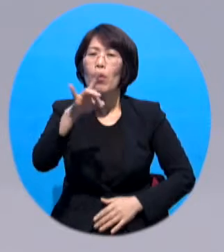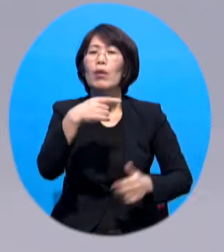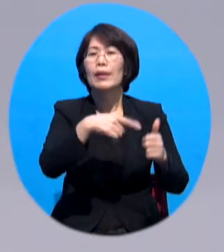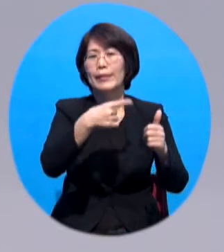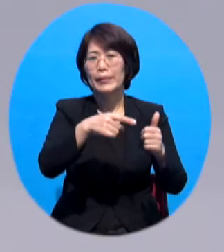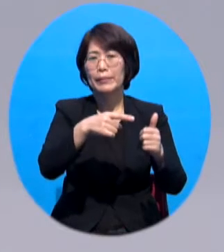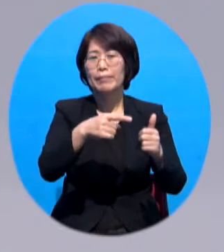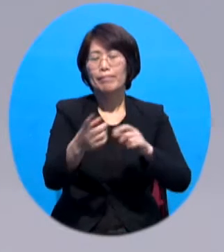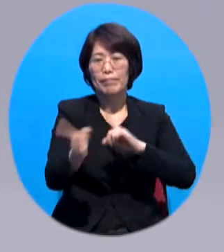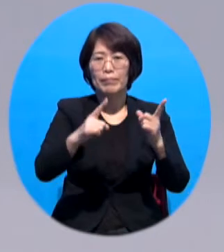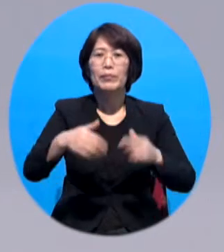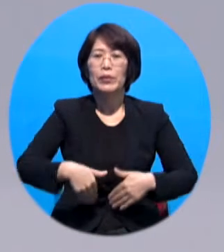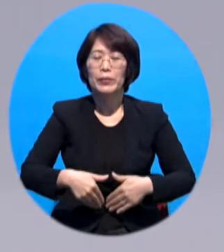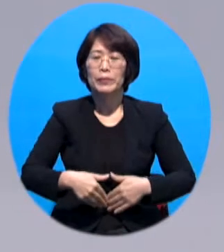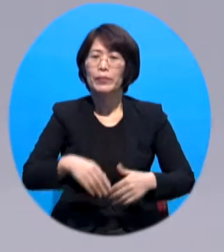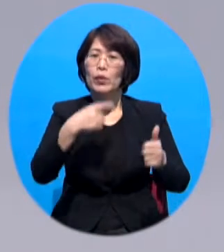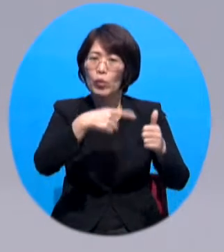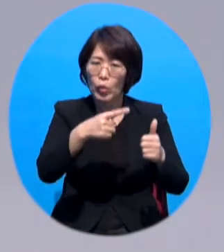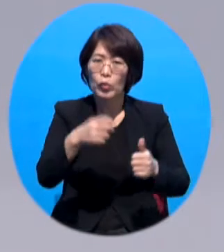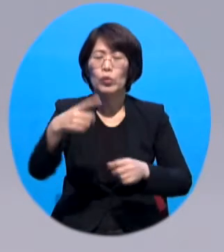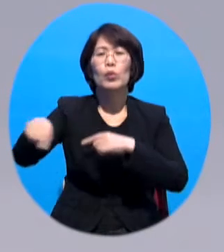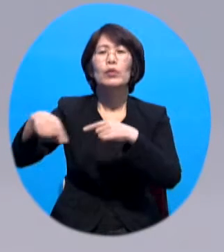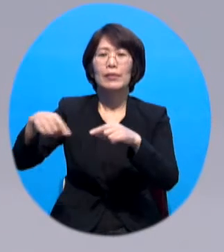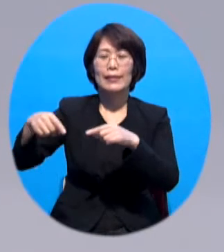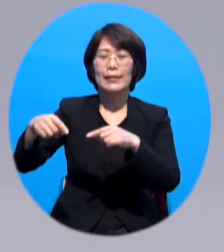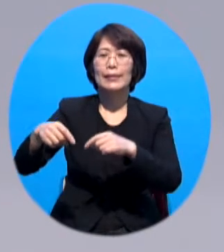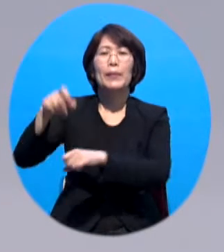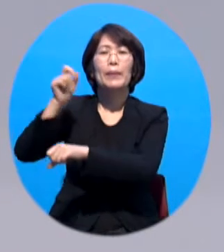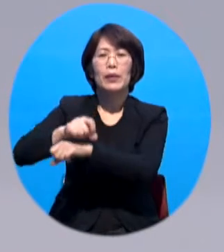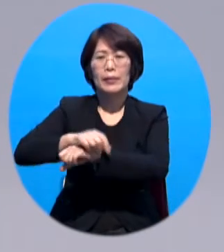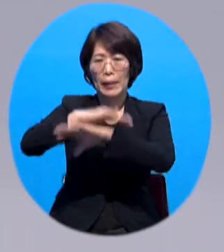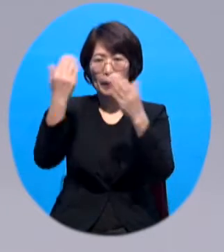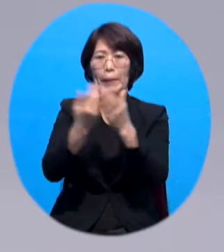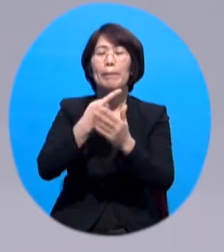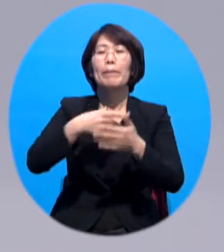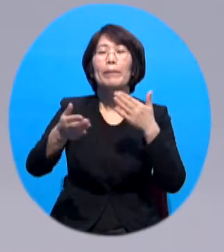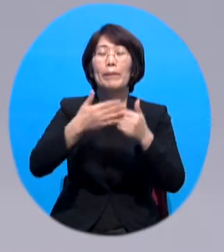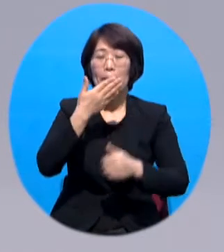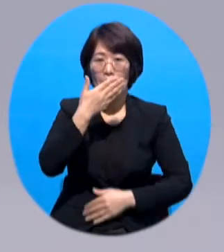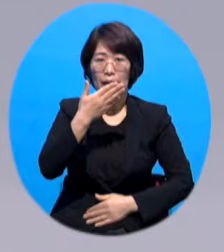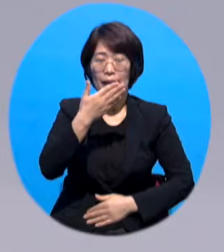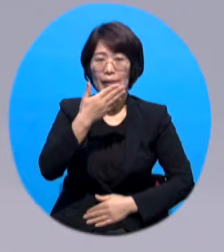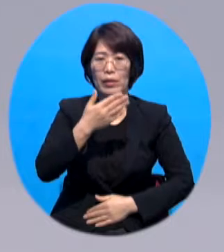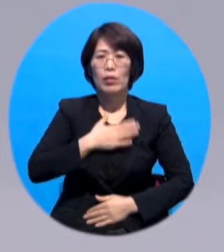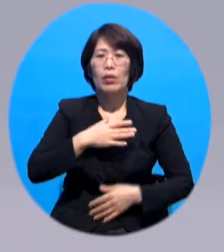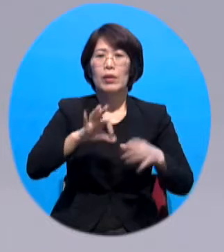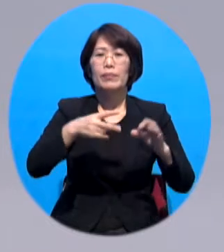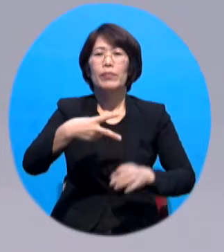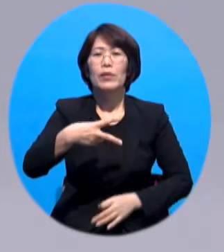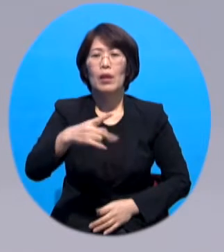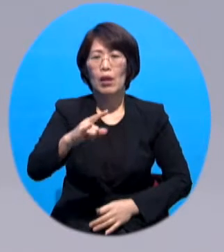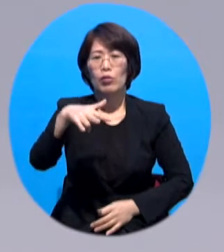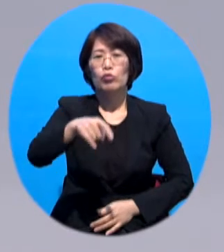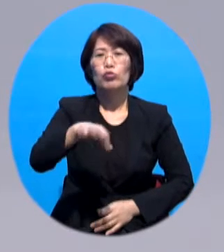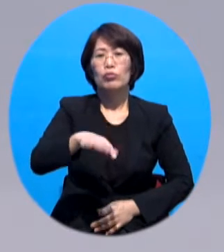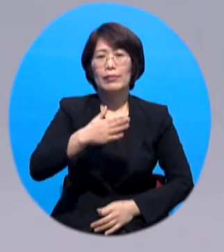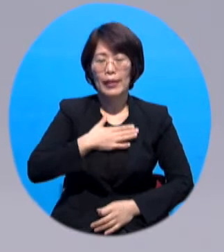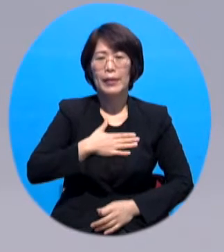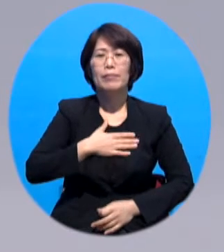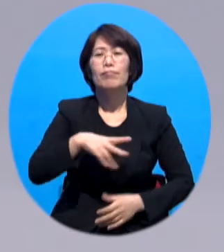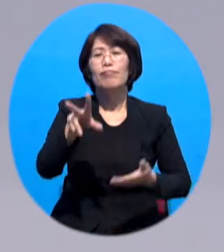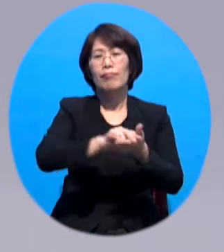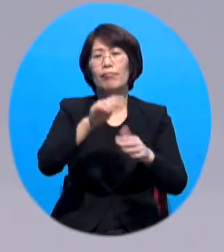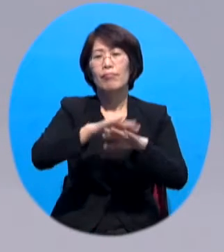살려야 합니다 교육과 정치 행정을 모두 경우 경험한 적이 김대중 이야말로 이 문제를